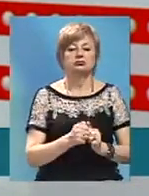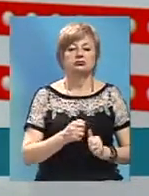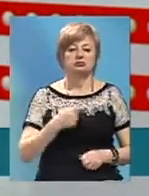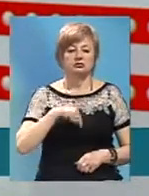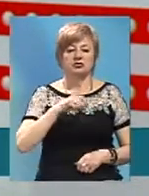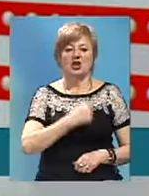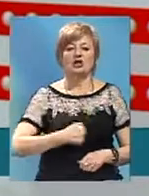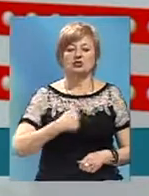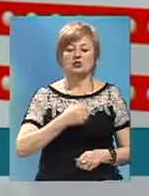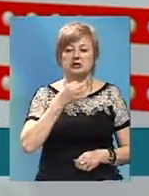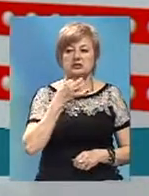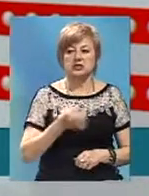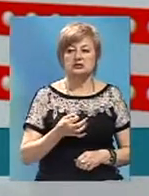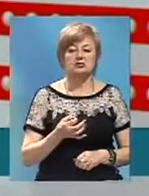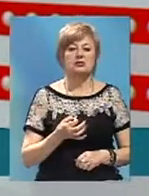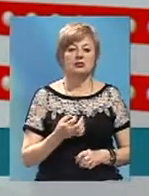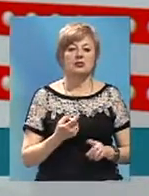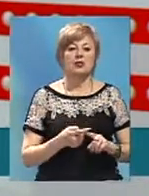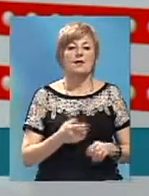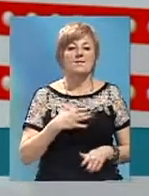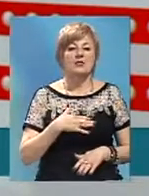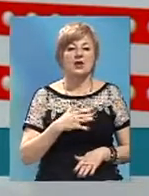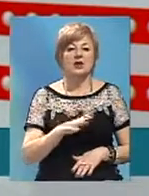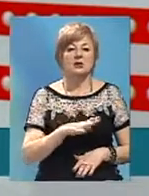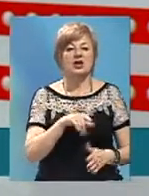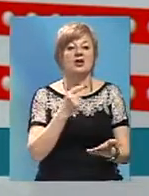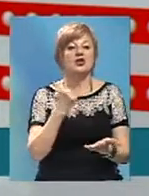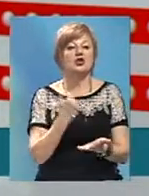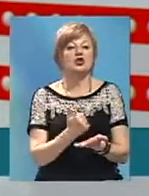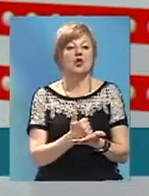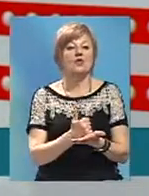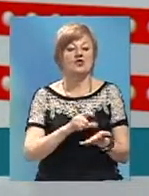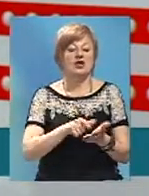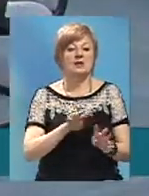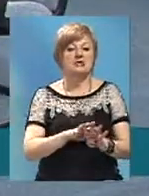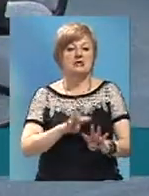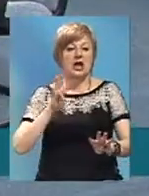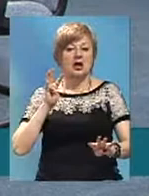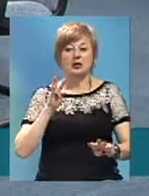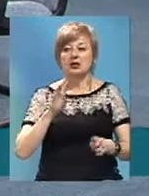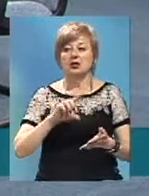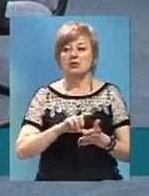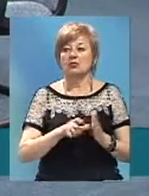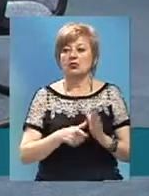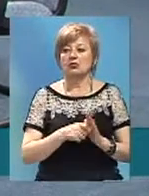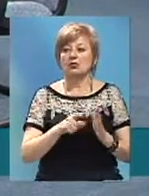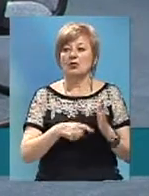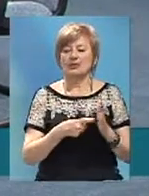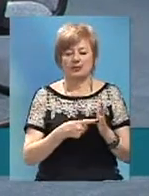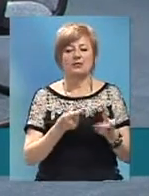агресивно артикульовані. Саме, і ми були, при цьому ми були в головному залі. Ми були в приміщенні